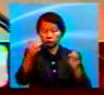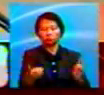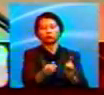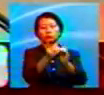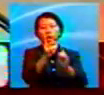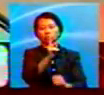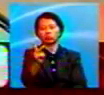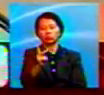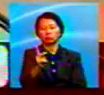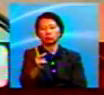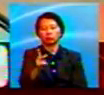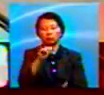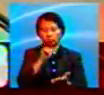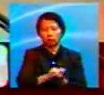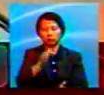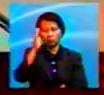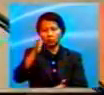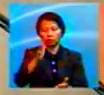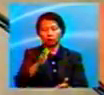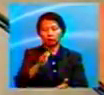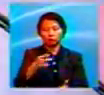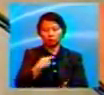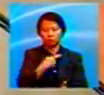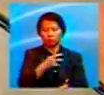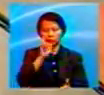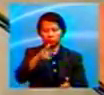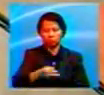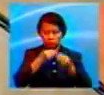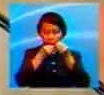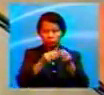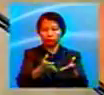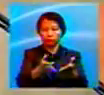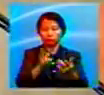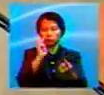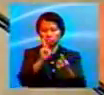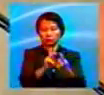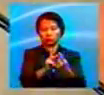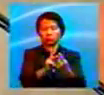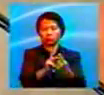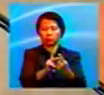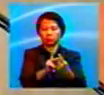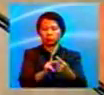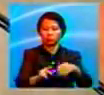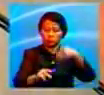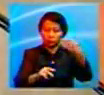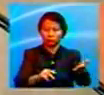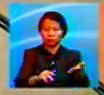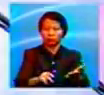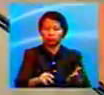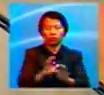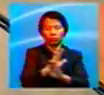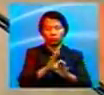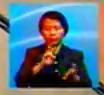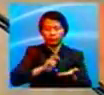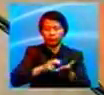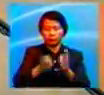umumkan. Itulah yang maksud yang kita berikan kepada The Next of Kings tadi. Bukan